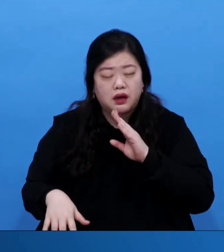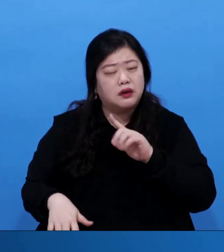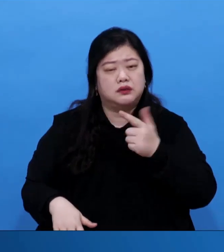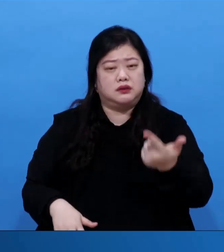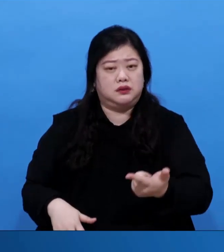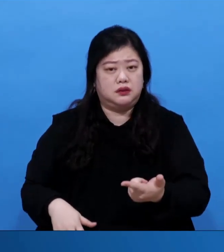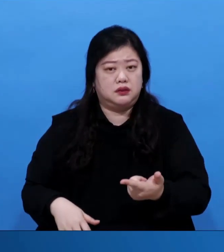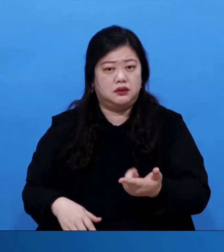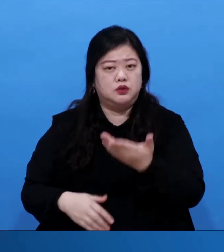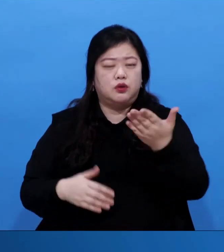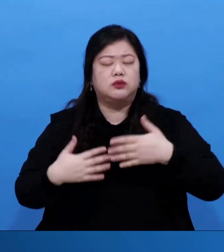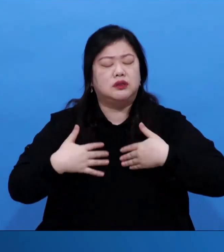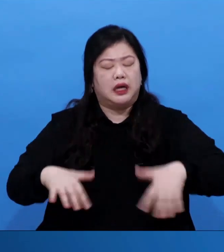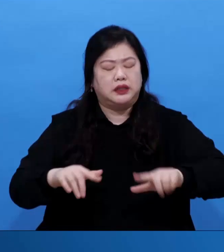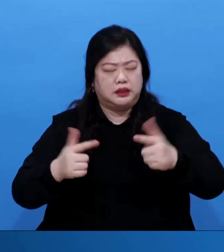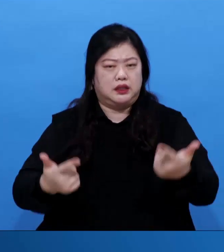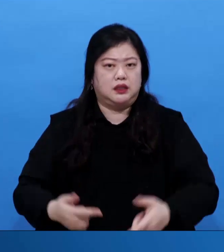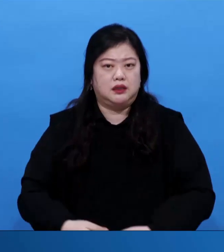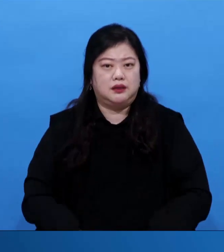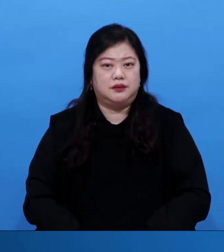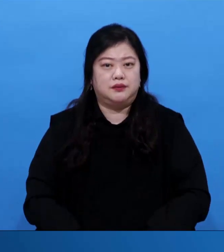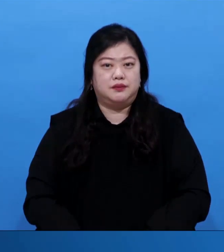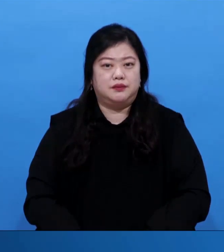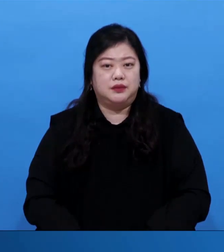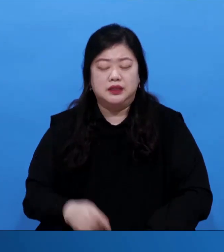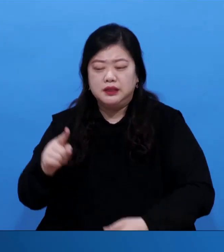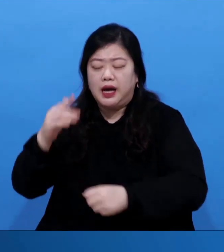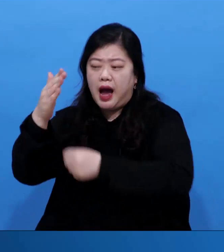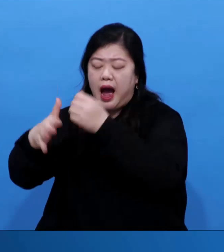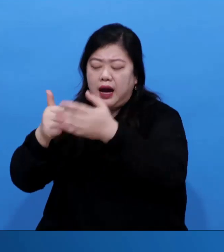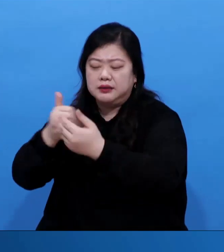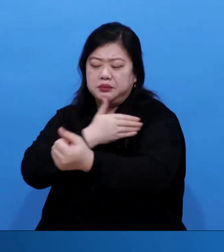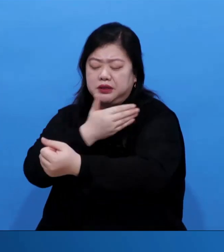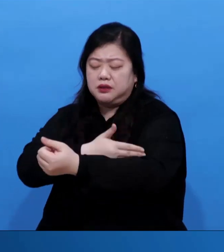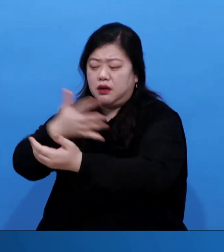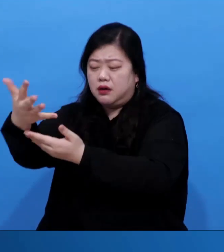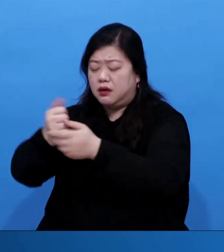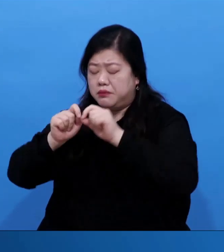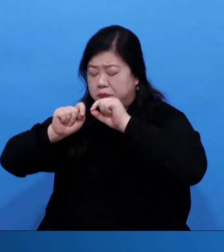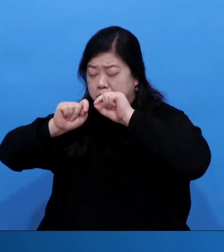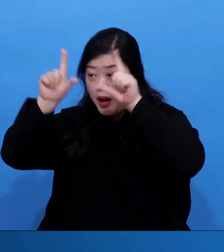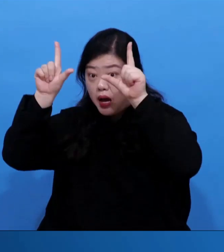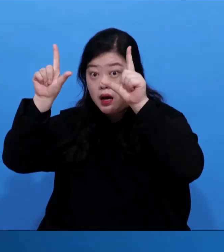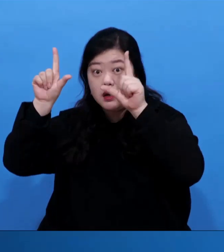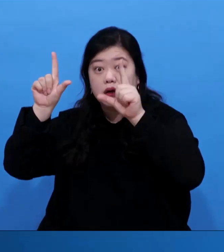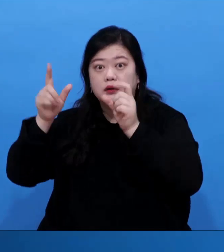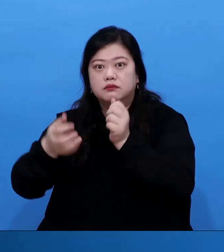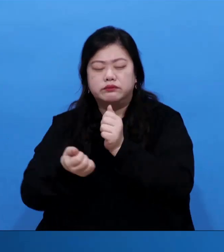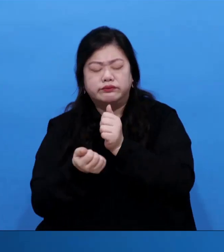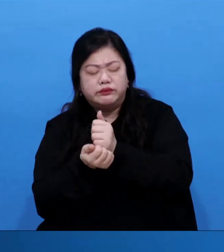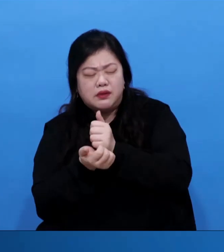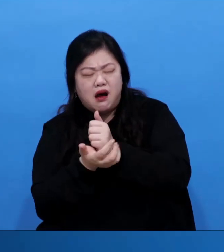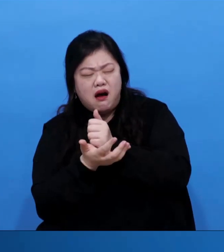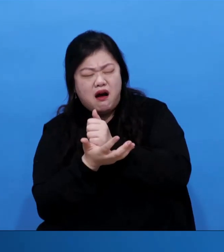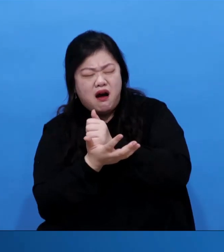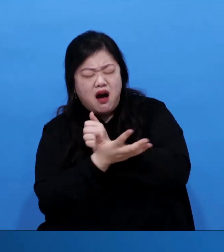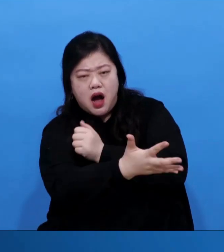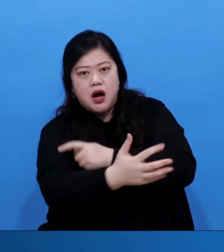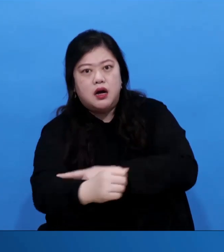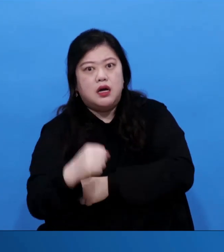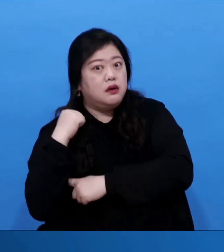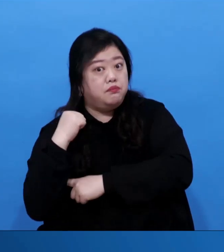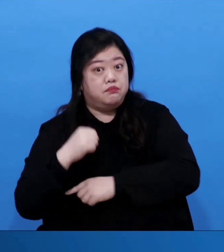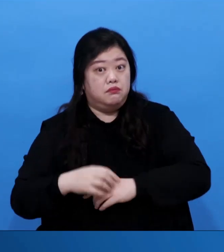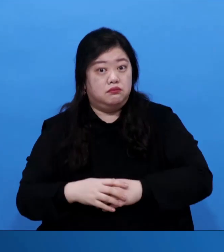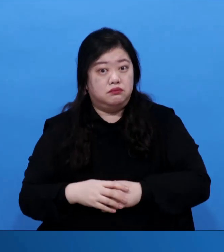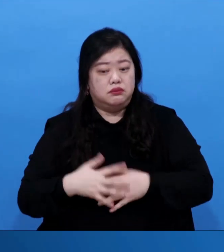이 능력 누리면 많은 사람 살릴 수 있어요. You are not weak at all. If you are enjoying this power, then you can save so many people. 예, 전국 세계